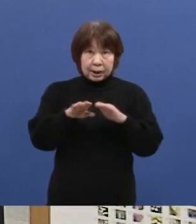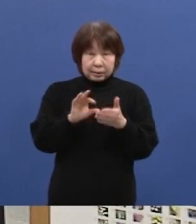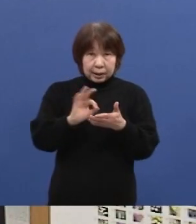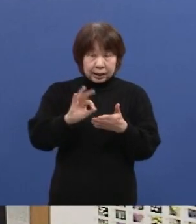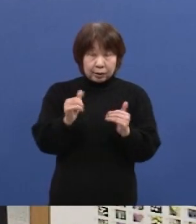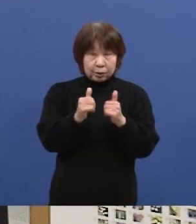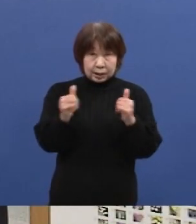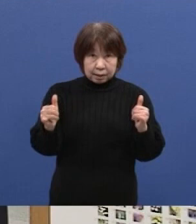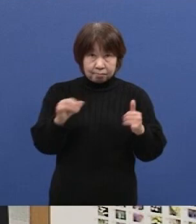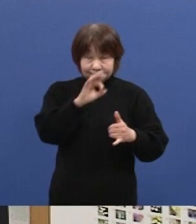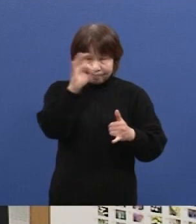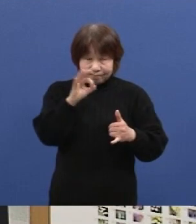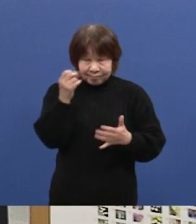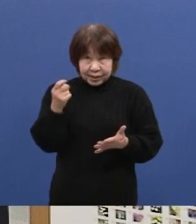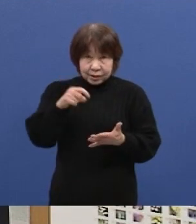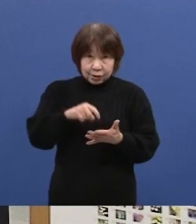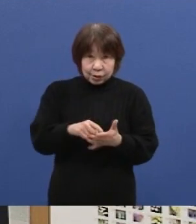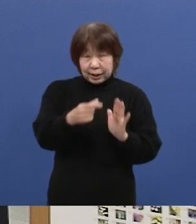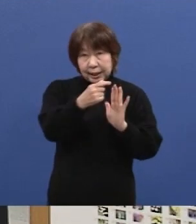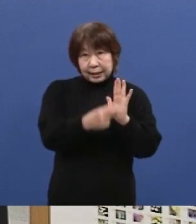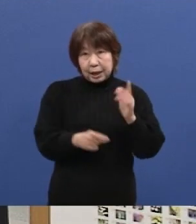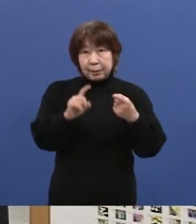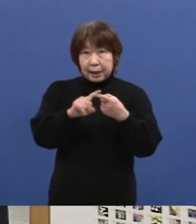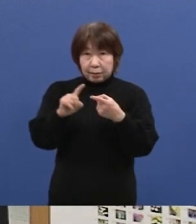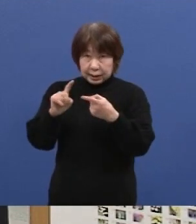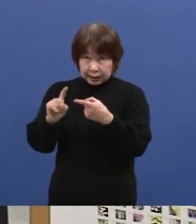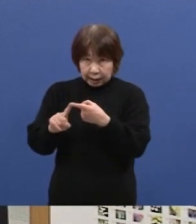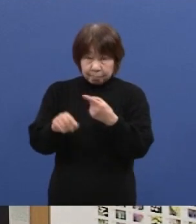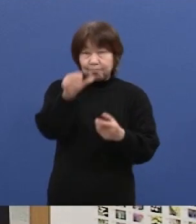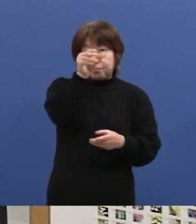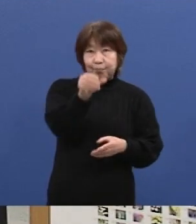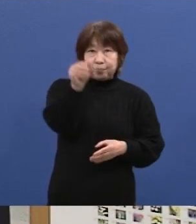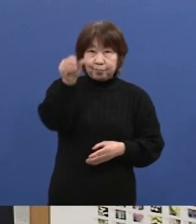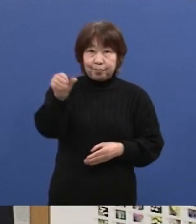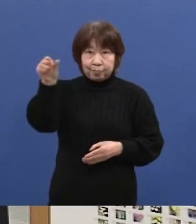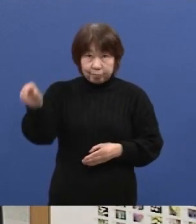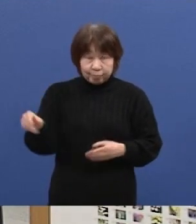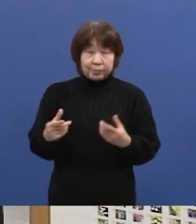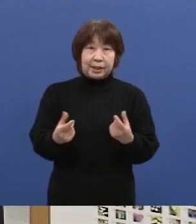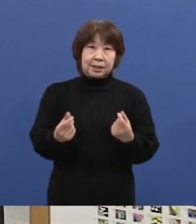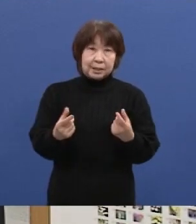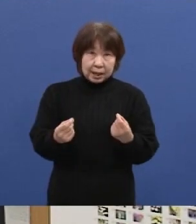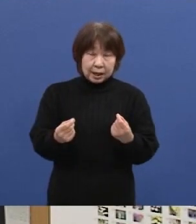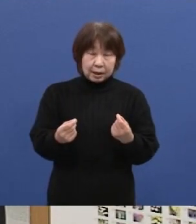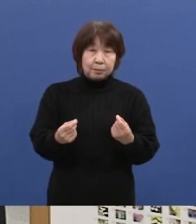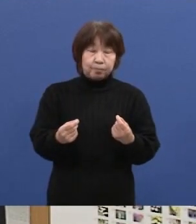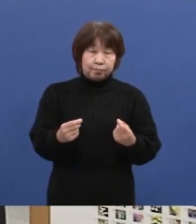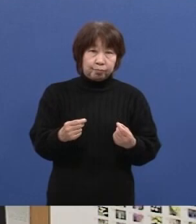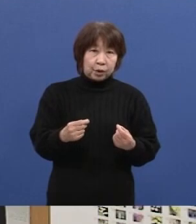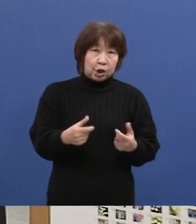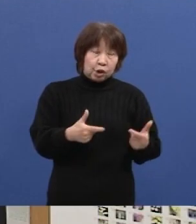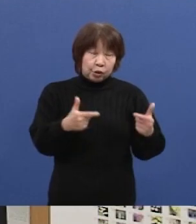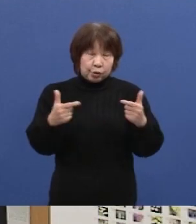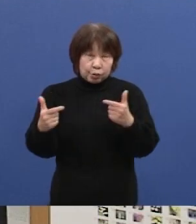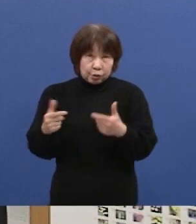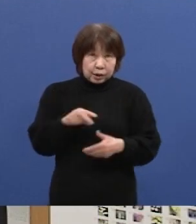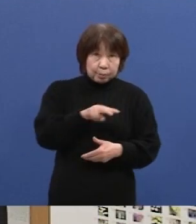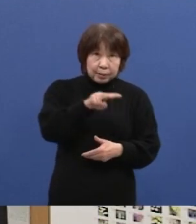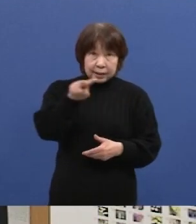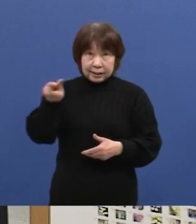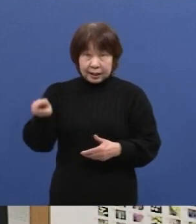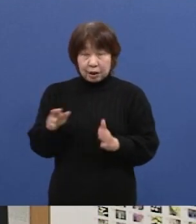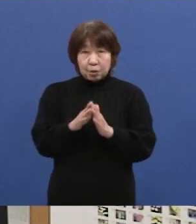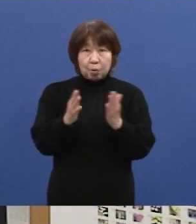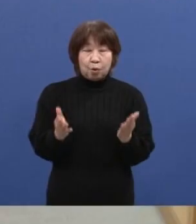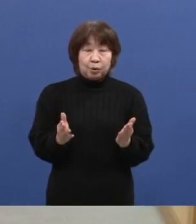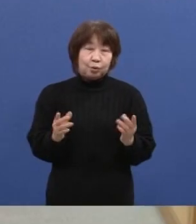やすいようにテーマに合わせてこう様々な本が並べられているんですね。図書館をこうゆっくり回ってみたら、本と出会うきっかけ